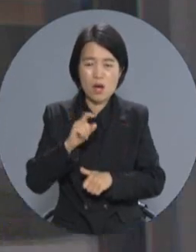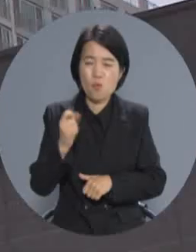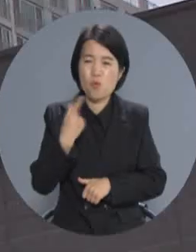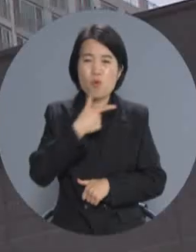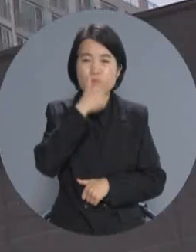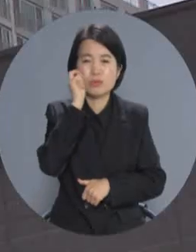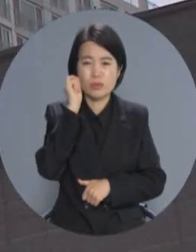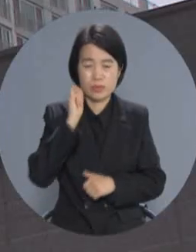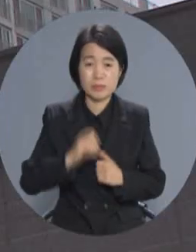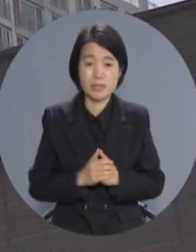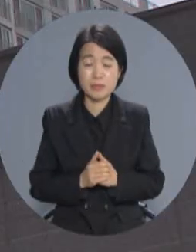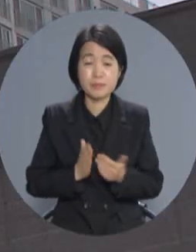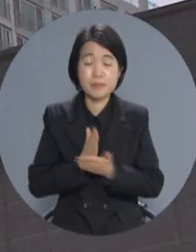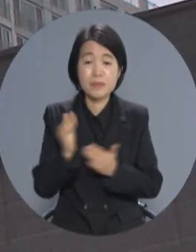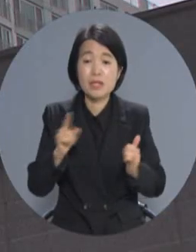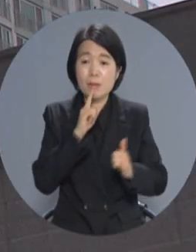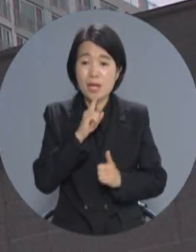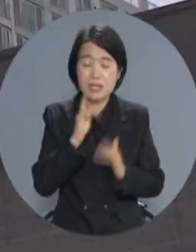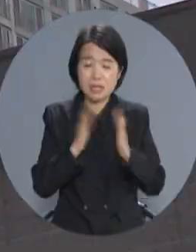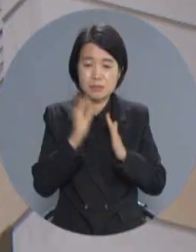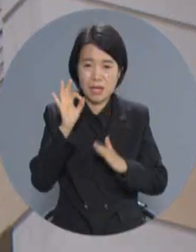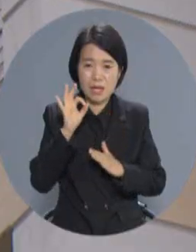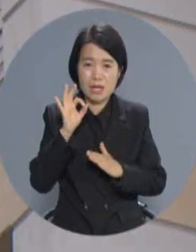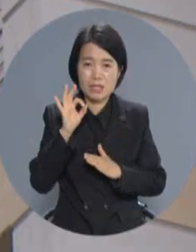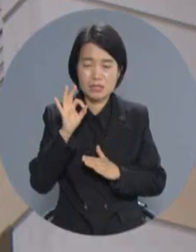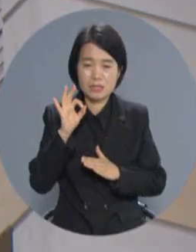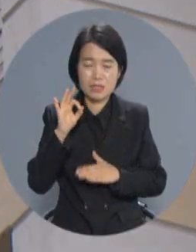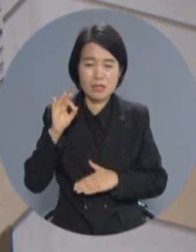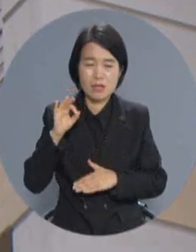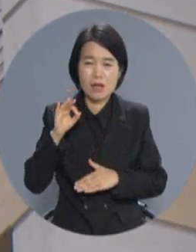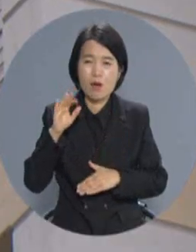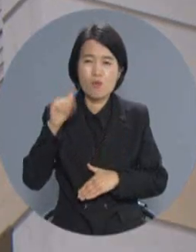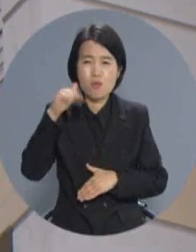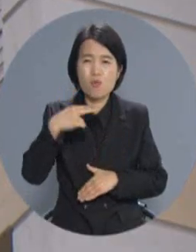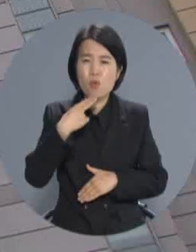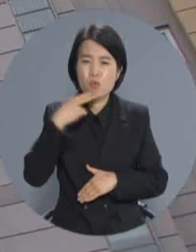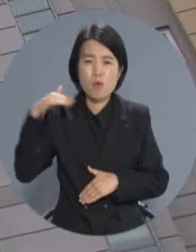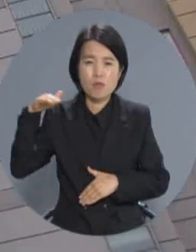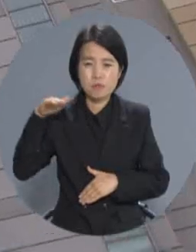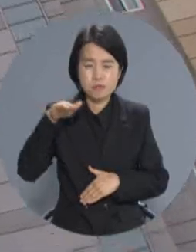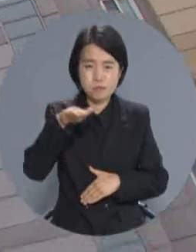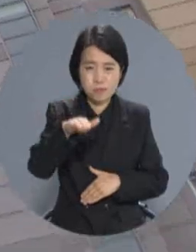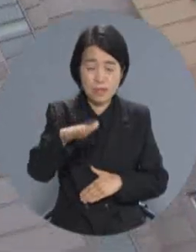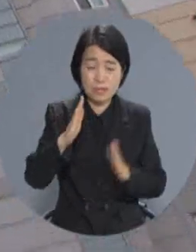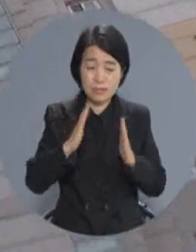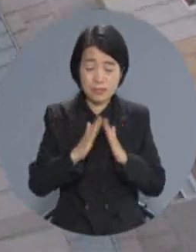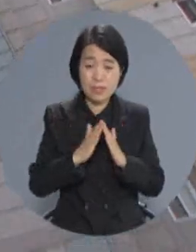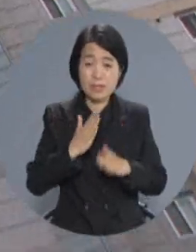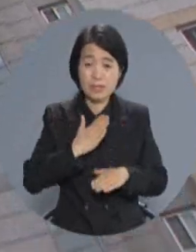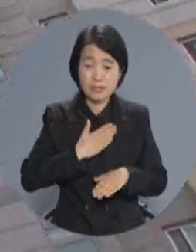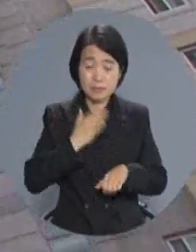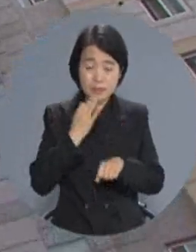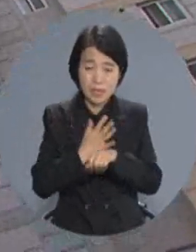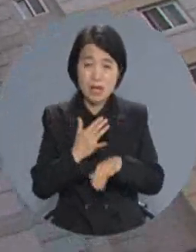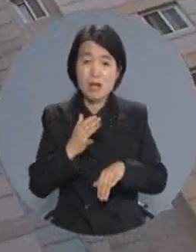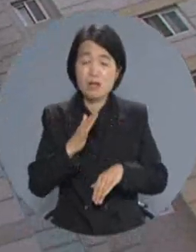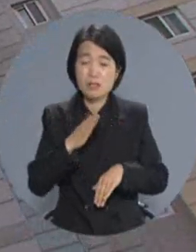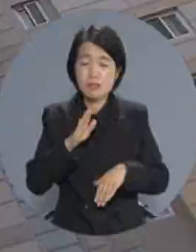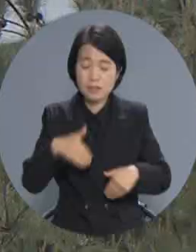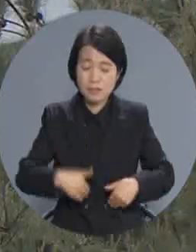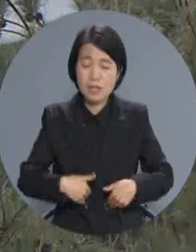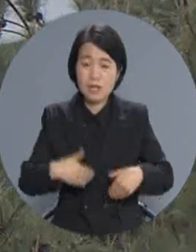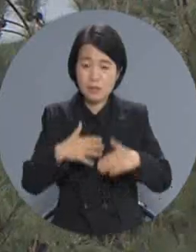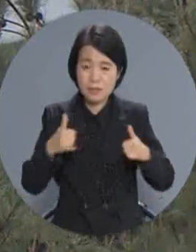적다. 전문가들은 집값이 당분간 크게 변동이 없을 것으로 보고 내 집 마련에 나선 실수요자는